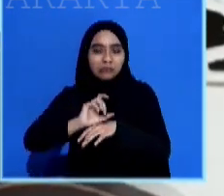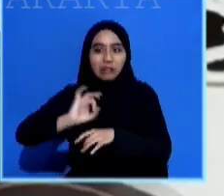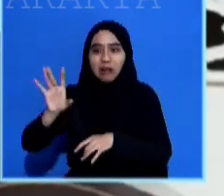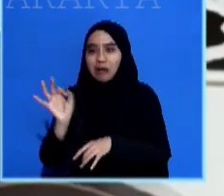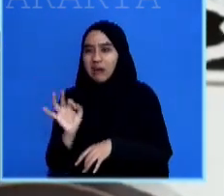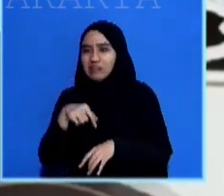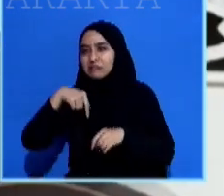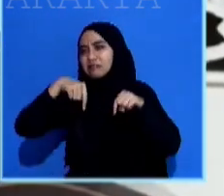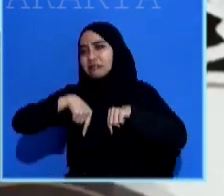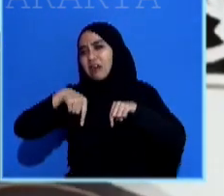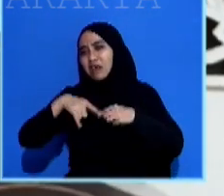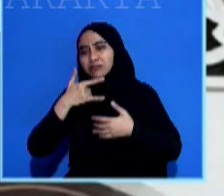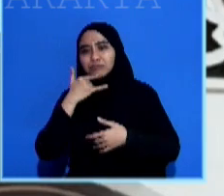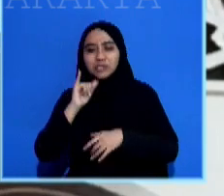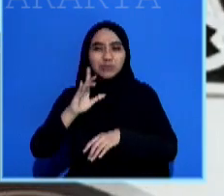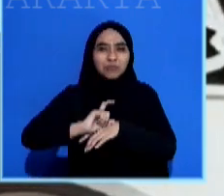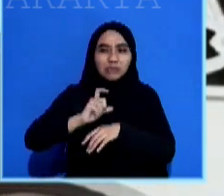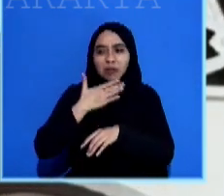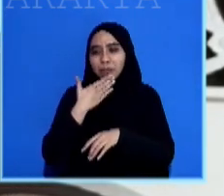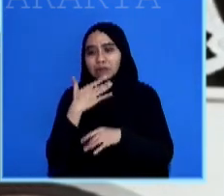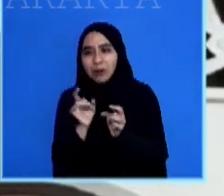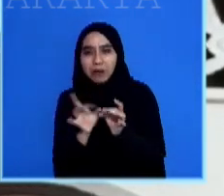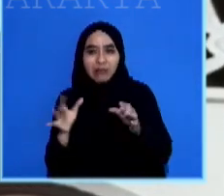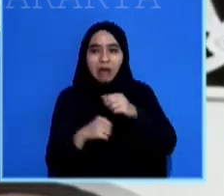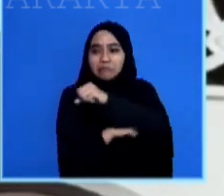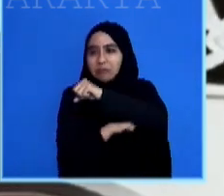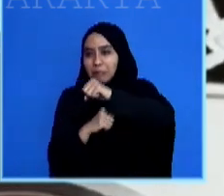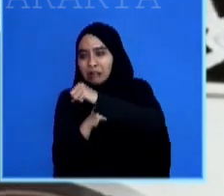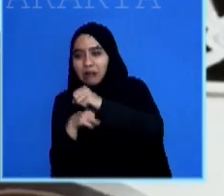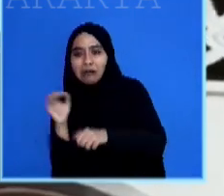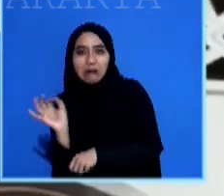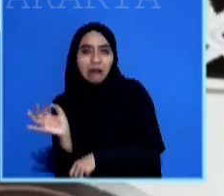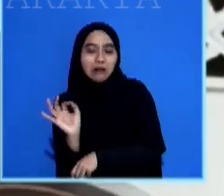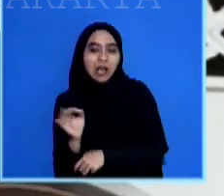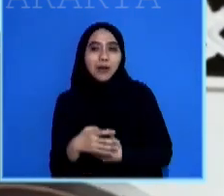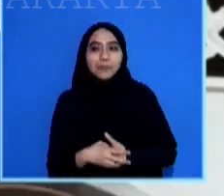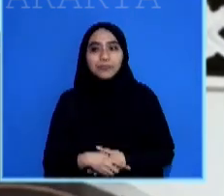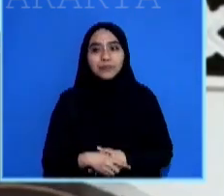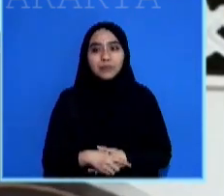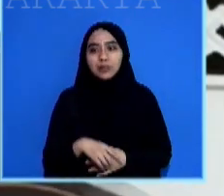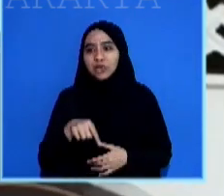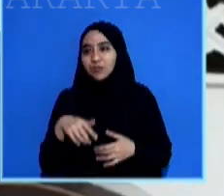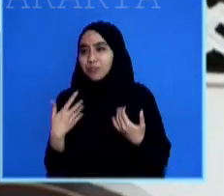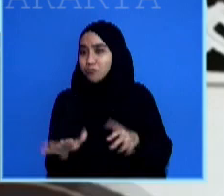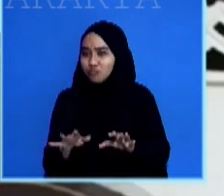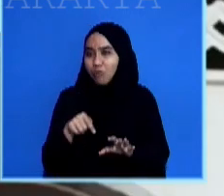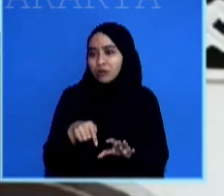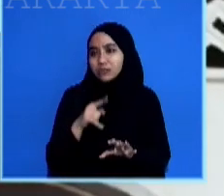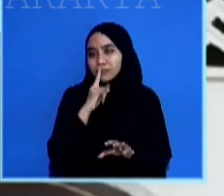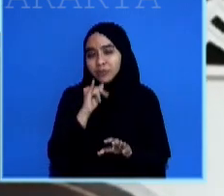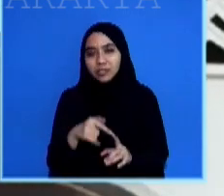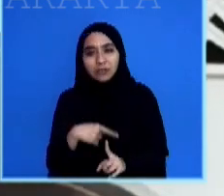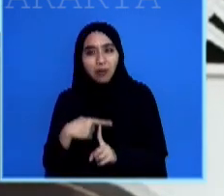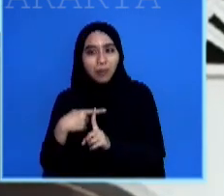masjid yang sekarang itu biasanya sudah tidak ada tiangnya jadi tidak ada sokonnya yang itu pun ee sudah dibukar ataupun sudah ada